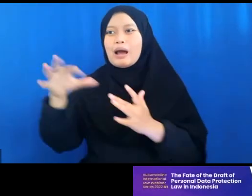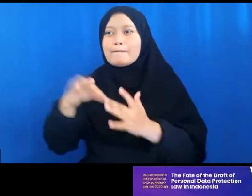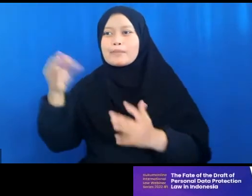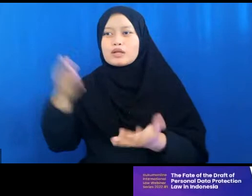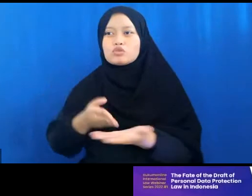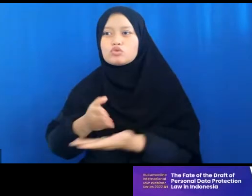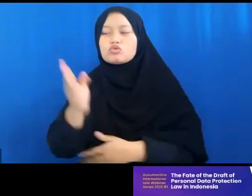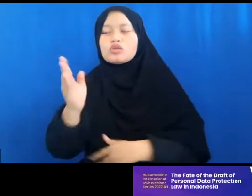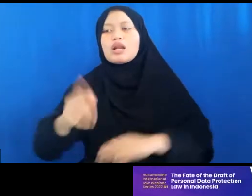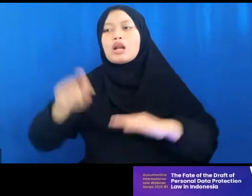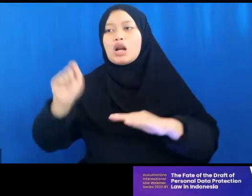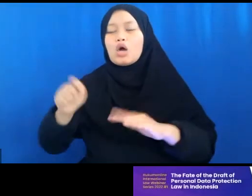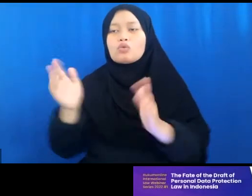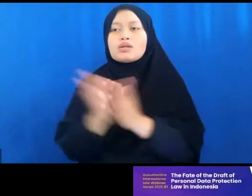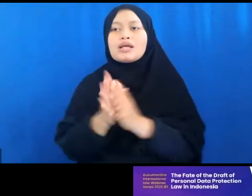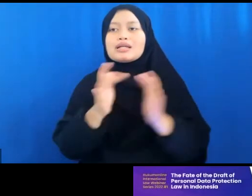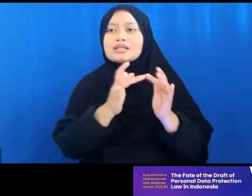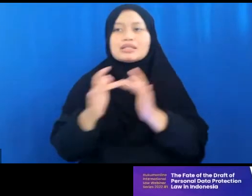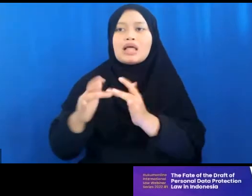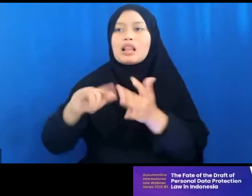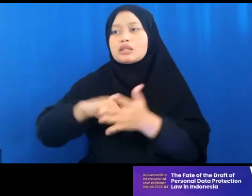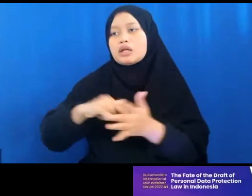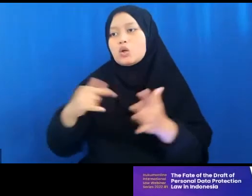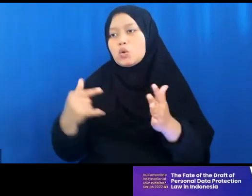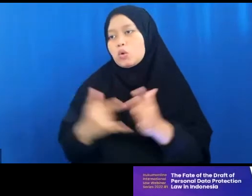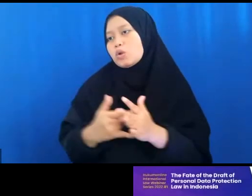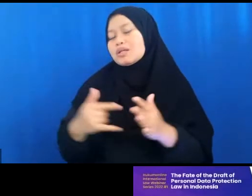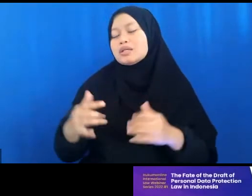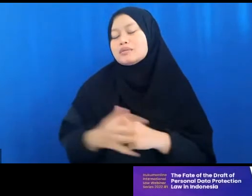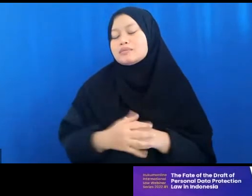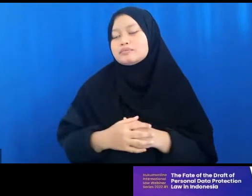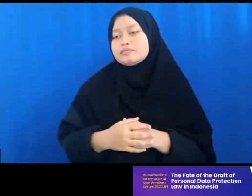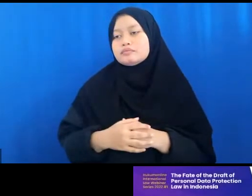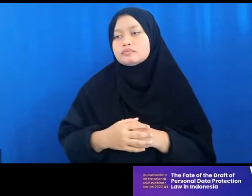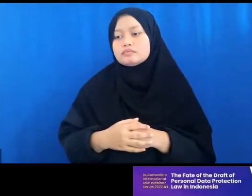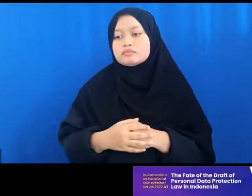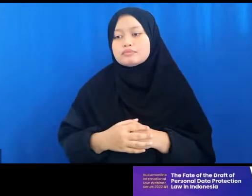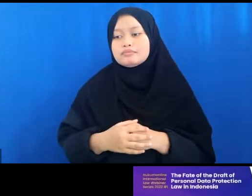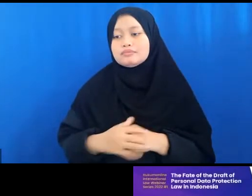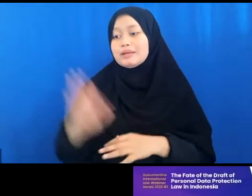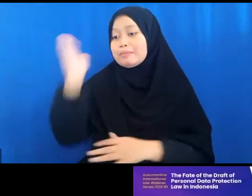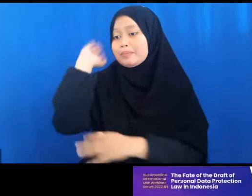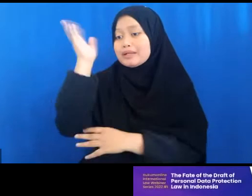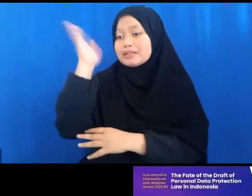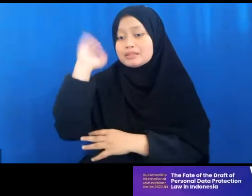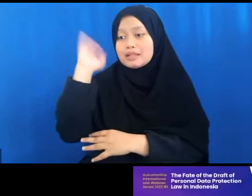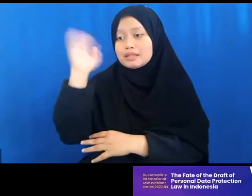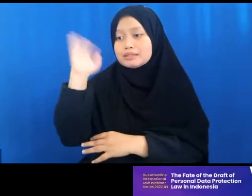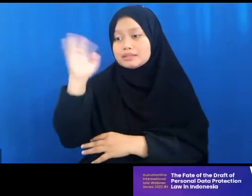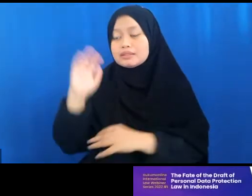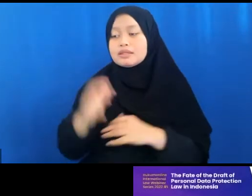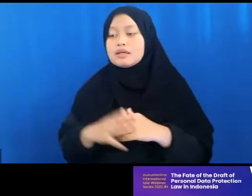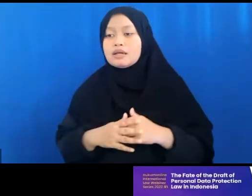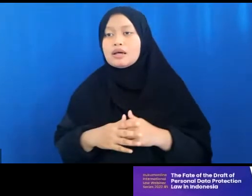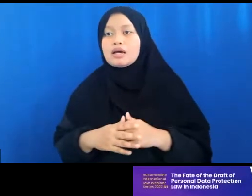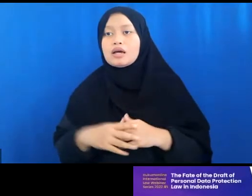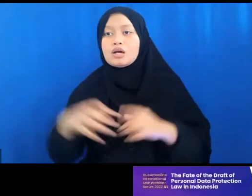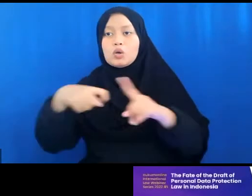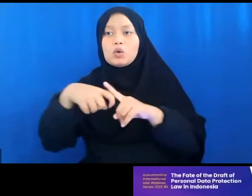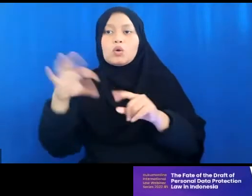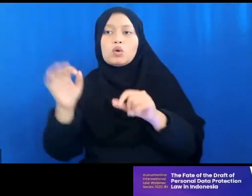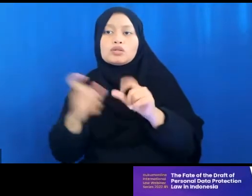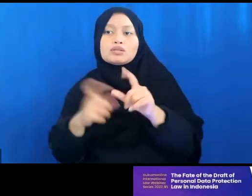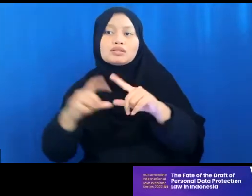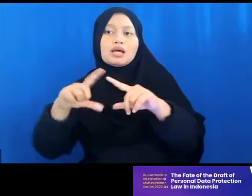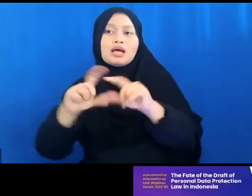lowongan digital teknologi a&m untuk presentasi ya Eh mas Kosasih akan